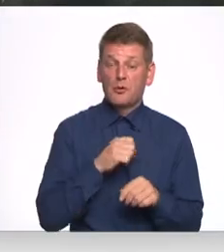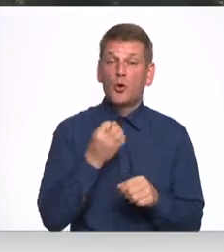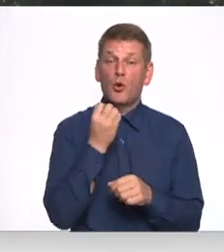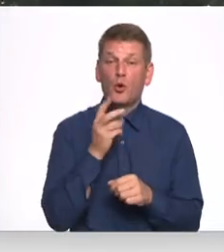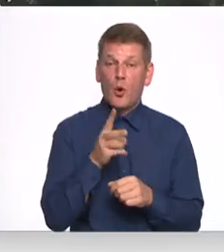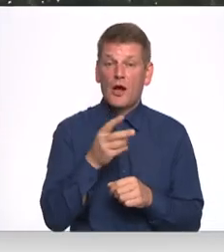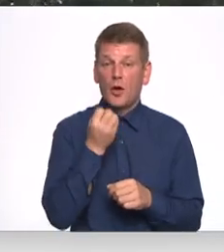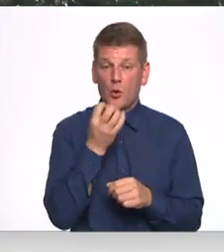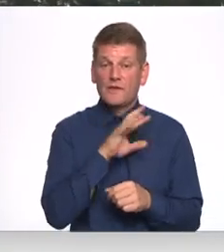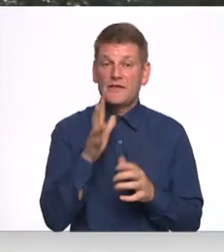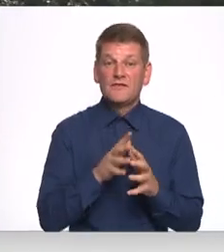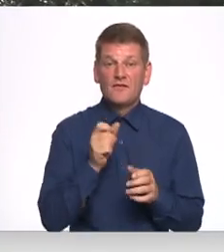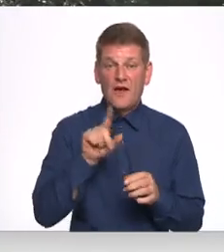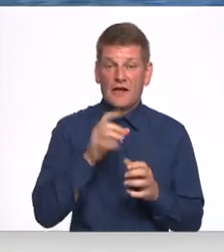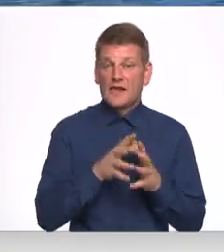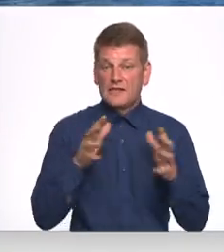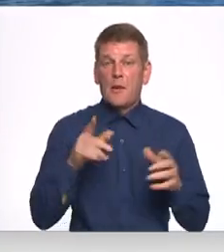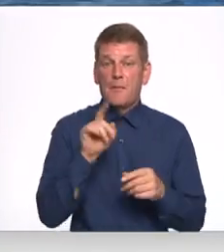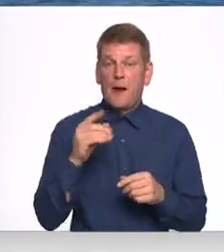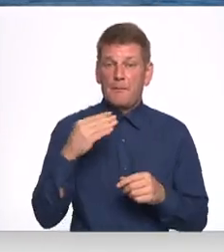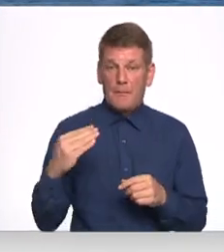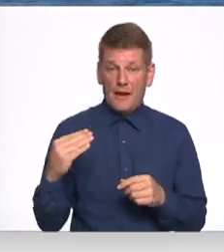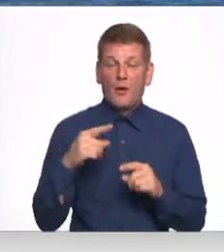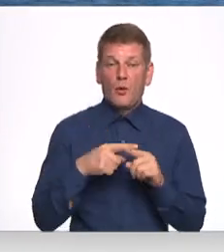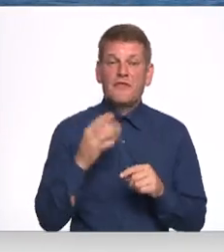roze visvairāk izplatījusies Papas dabas parkā un